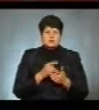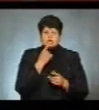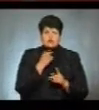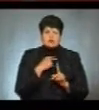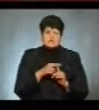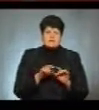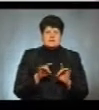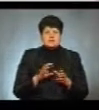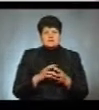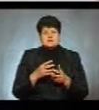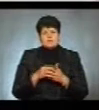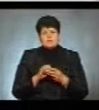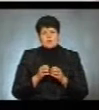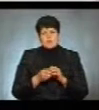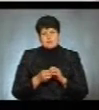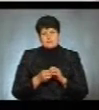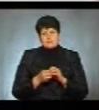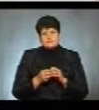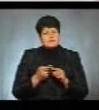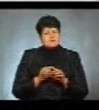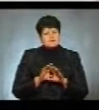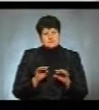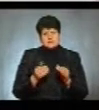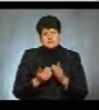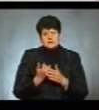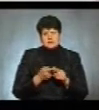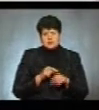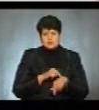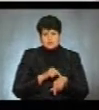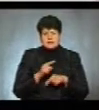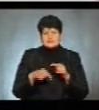вирішити свою проблему. Це вся інформація на цю